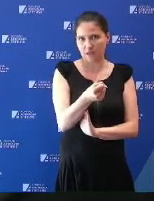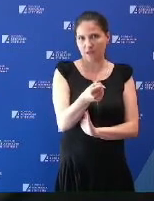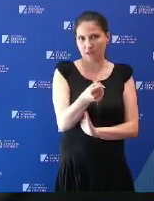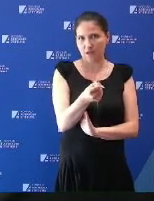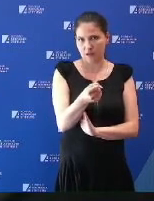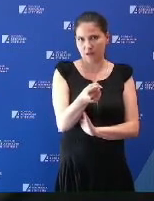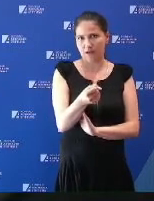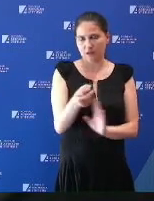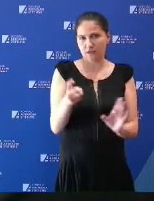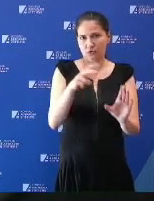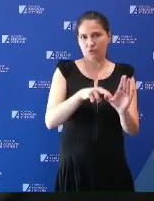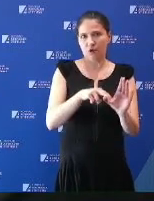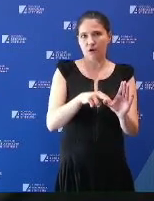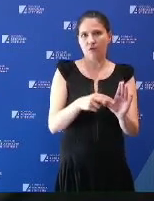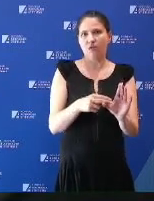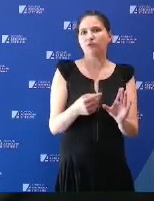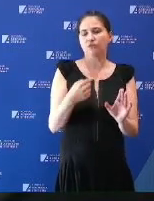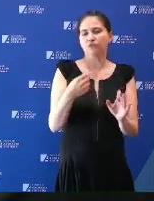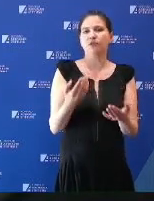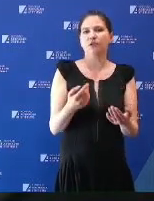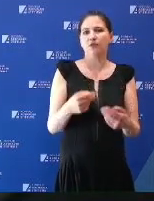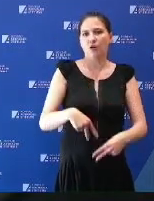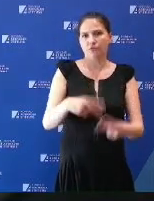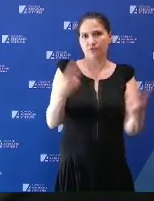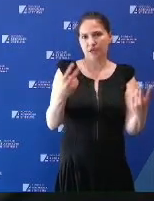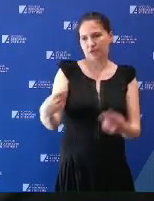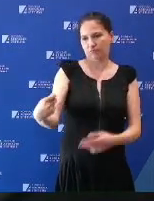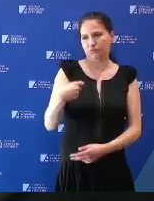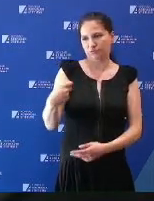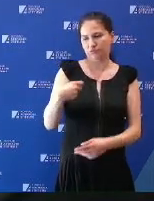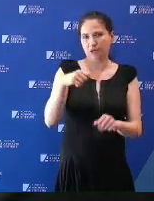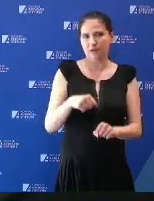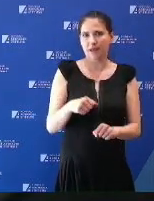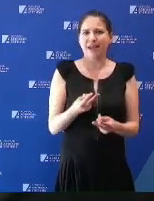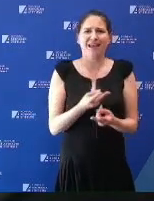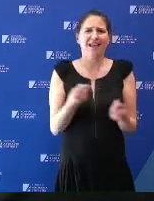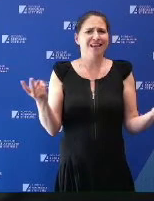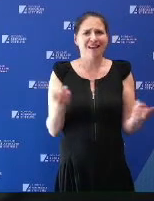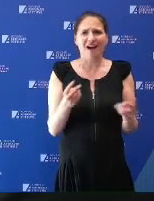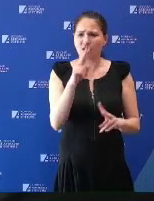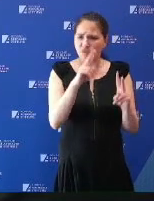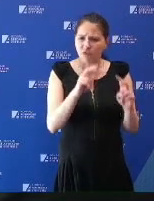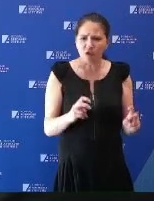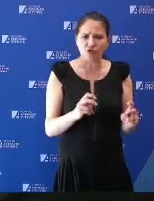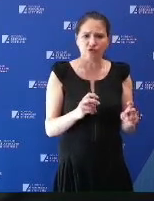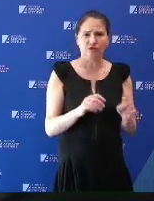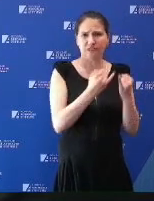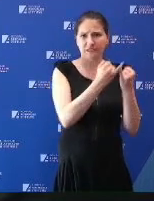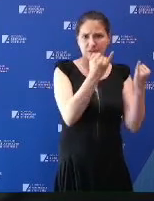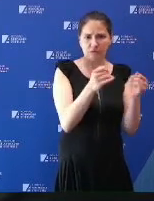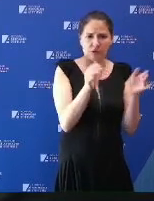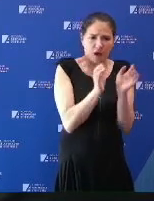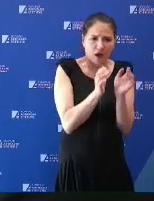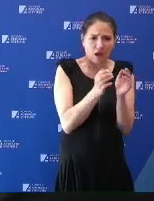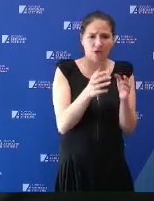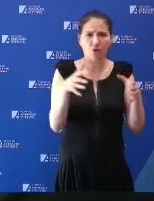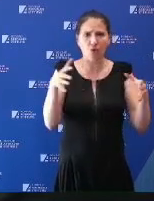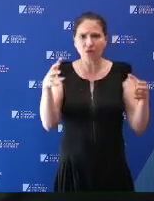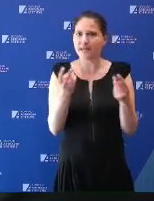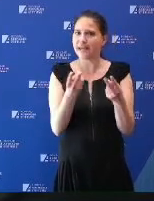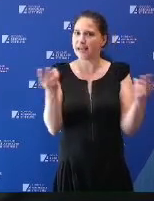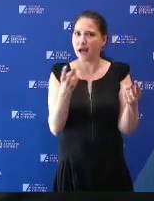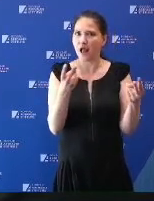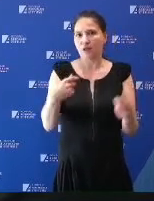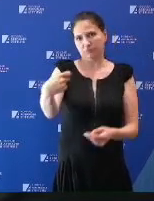öffentlichen Fördermitteln erhalten, egal wie groß oder klein eine Forschungseinrichtung ist. Das ist meiner Ansicht nach ein ganz wichtiger Punkt